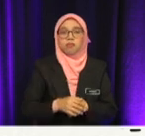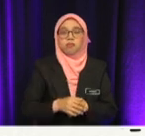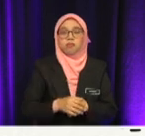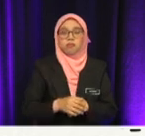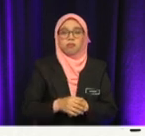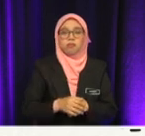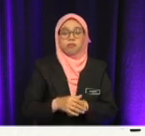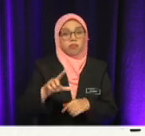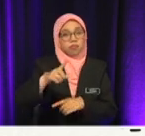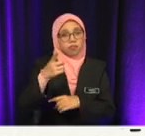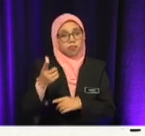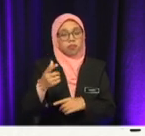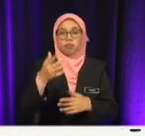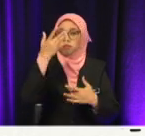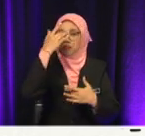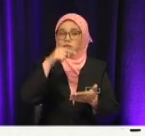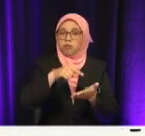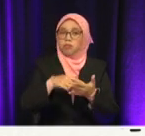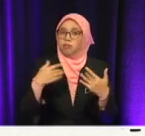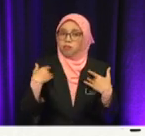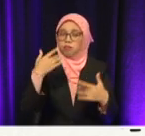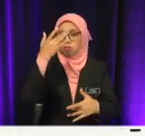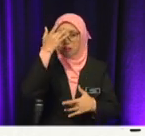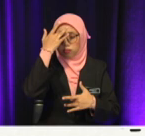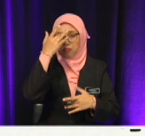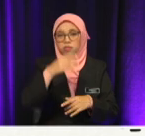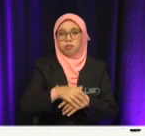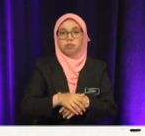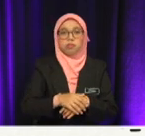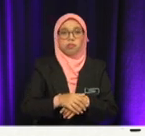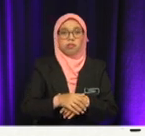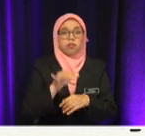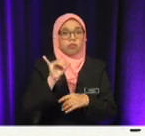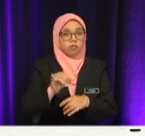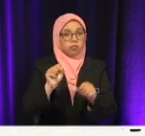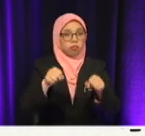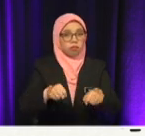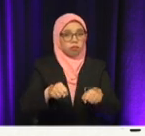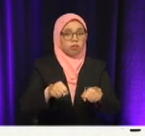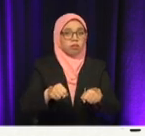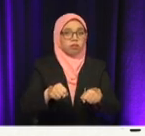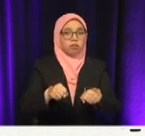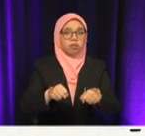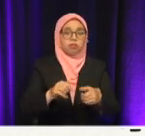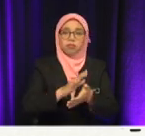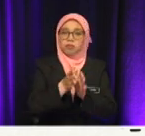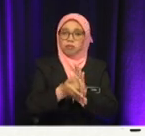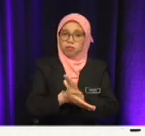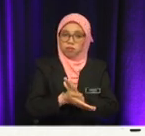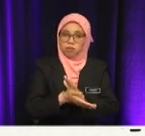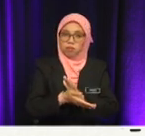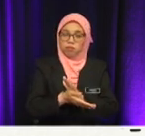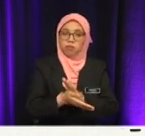ini, penyakit-penyakit berjangkit lain yang boleh disebarkan melalui cara sentuhan ialah seperti